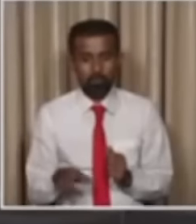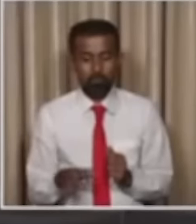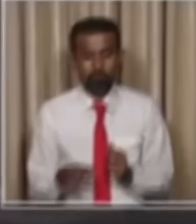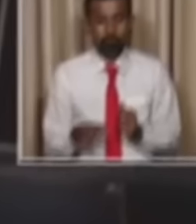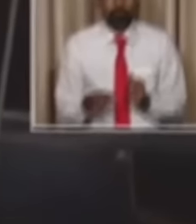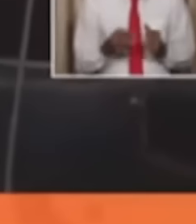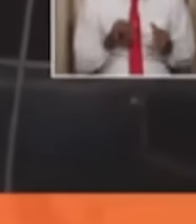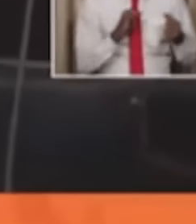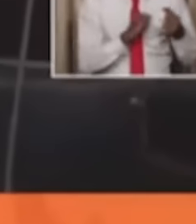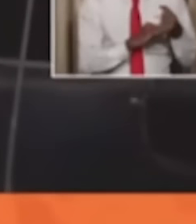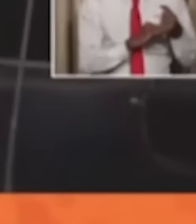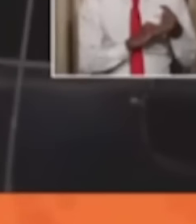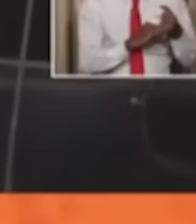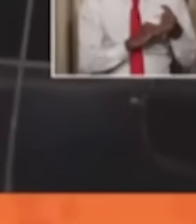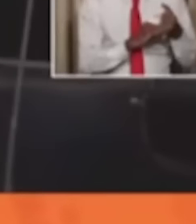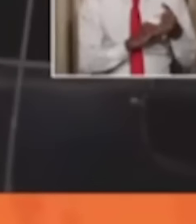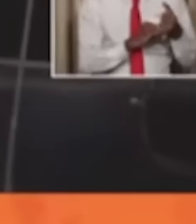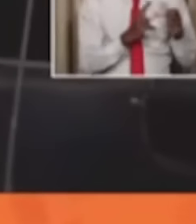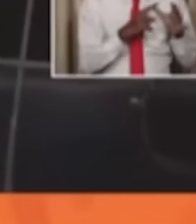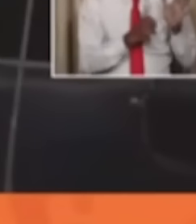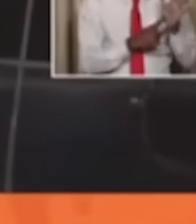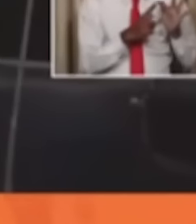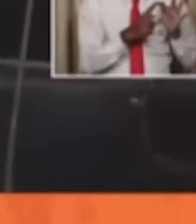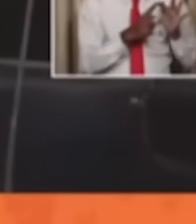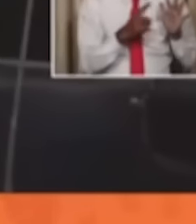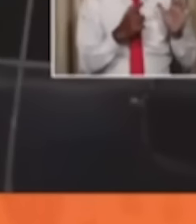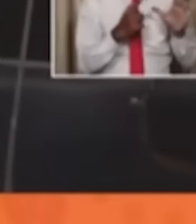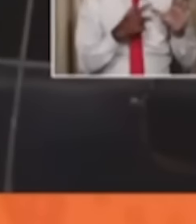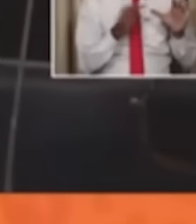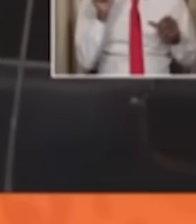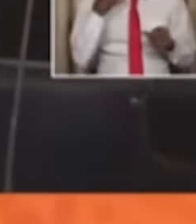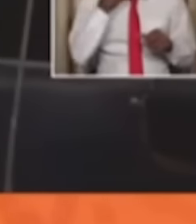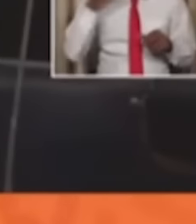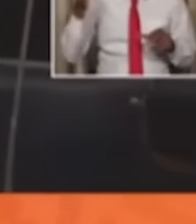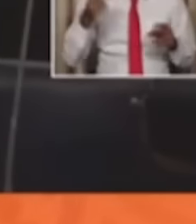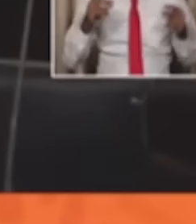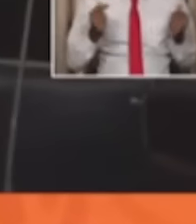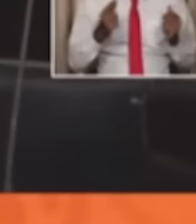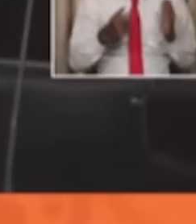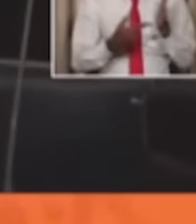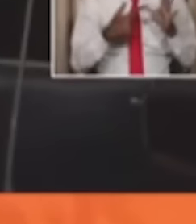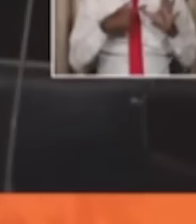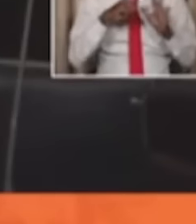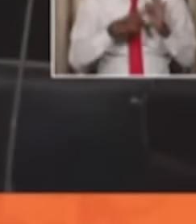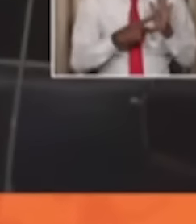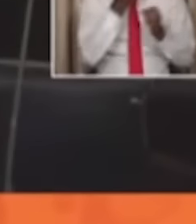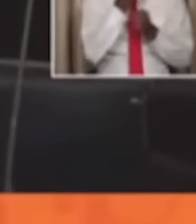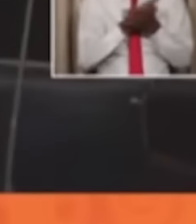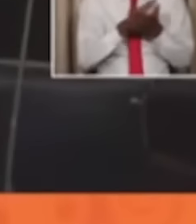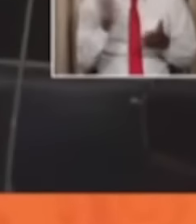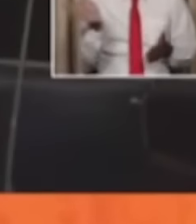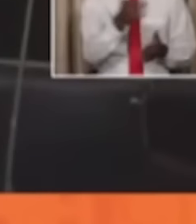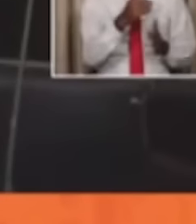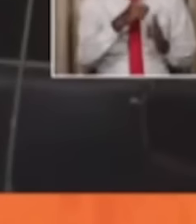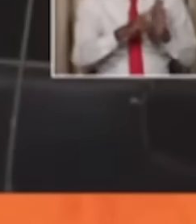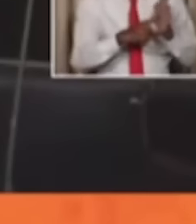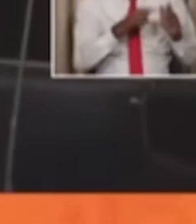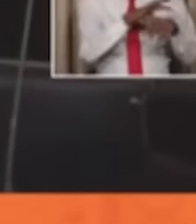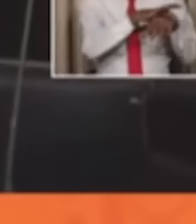ජෙනරල් සුරේෂ් සලේ විසින් අසාද් මෞලානාට ඇමතුමක් දීලා වහාම ටාජ් සමුද්‍ර හෝටලයට ගොස් ජමීල්ව රැගෙන